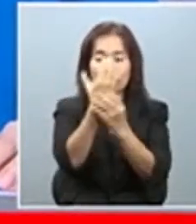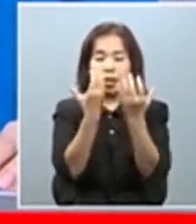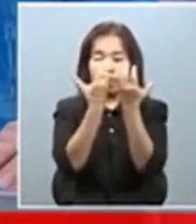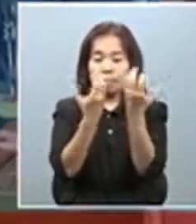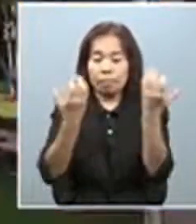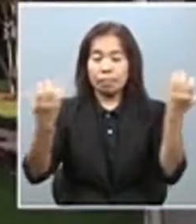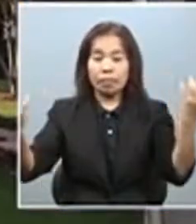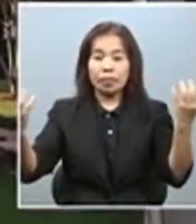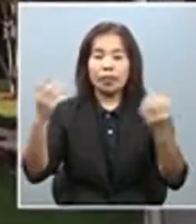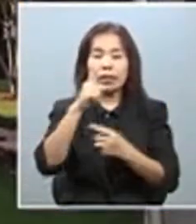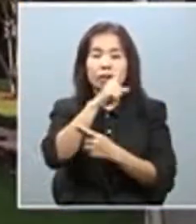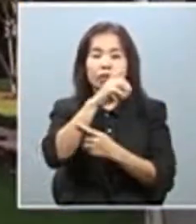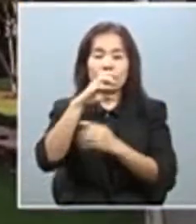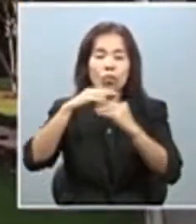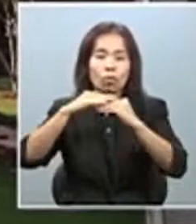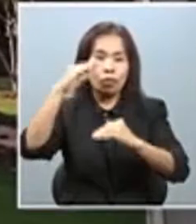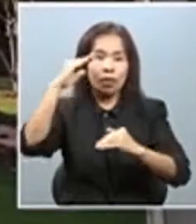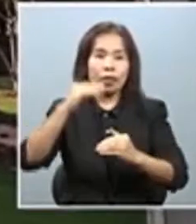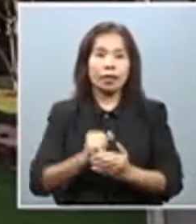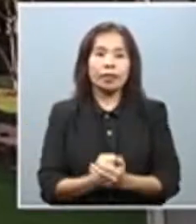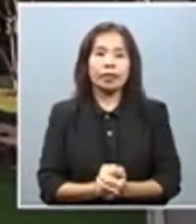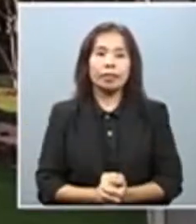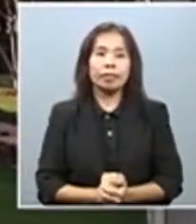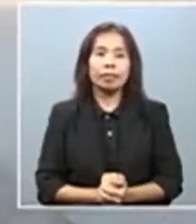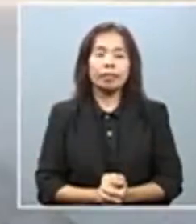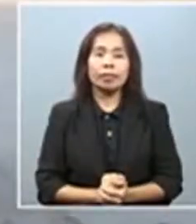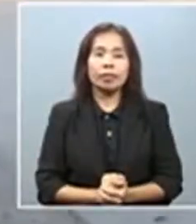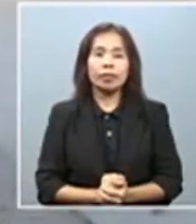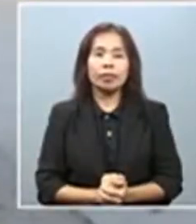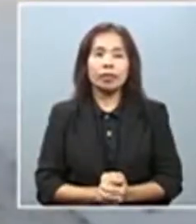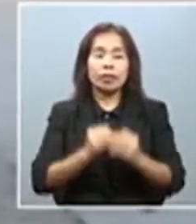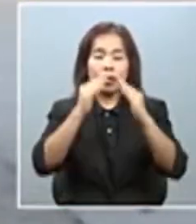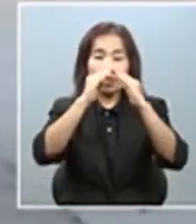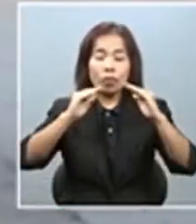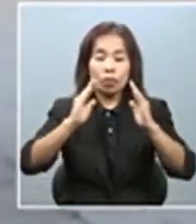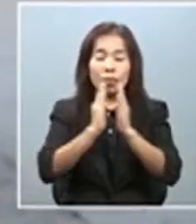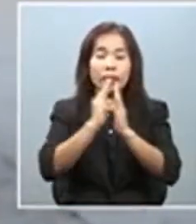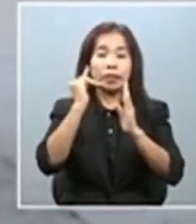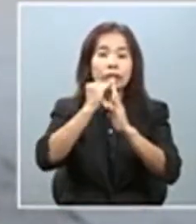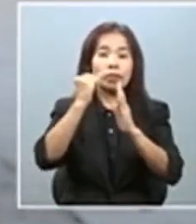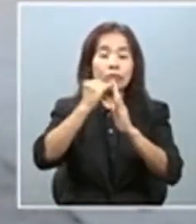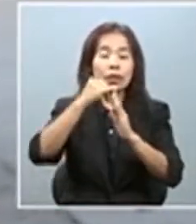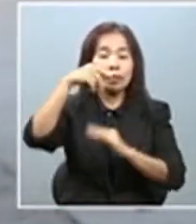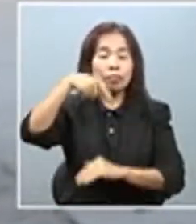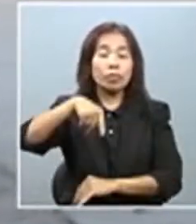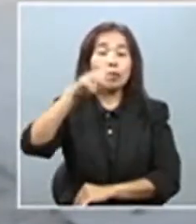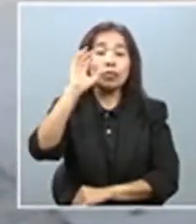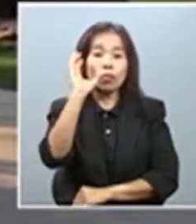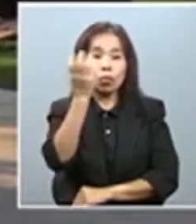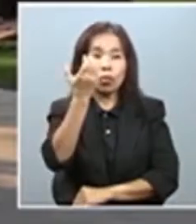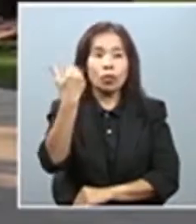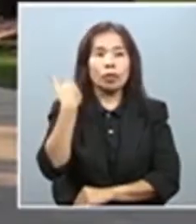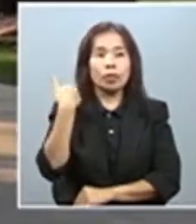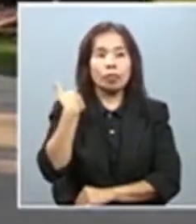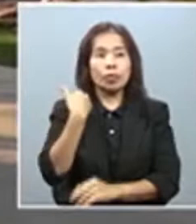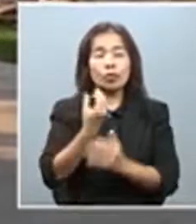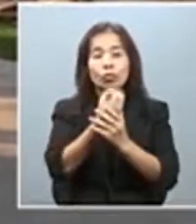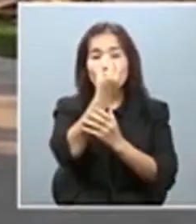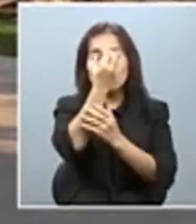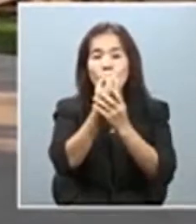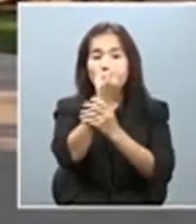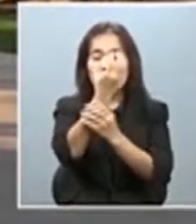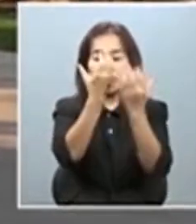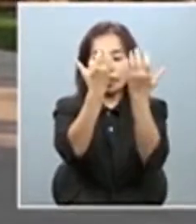แหละครับรอบวัดเลยทีเดียวที่วัดจุฬามณีครับจังหวัดพิษณุโลกเองนะครับเขามีการบวชต้นไม้ขึ้นมาตั้งแต่กลาง